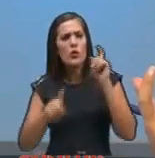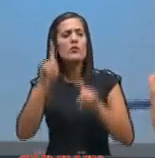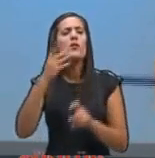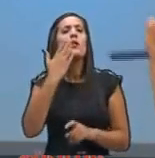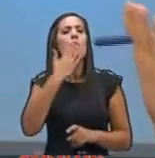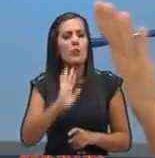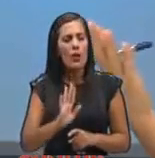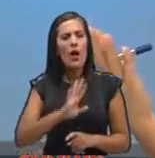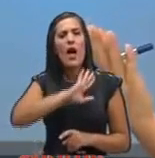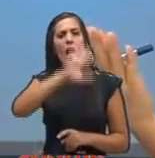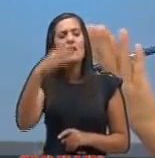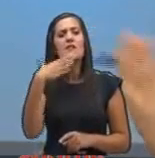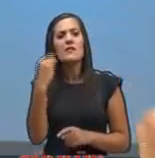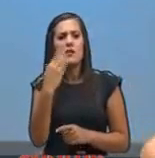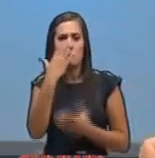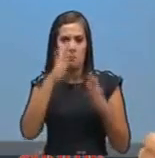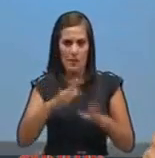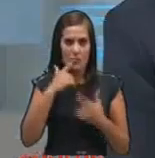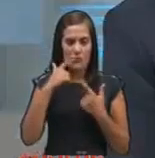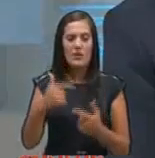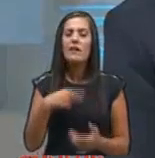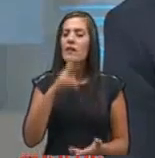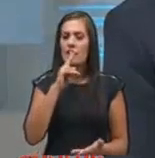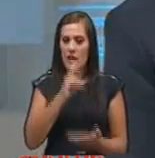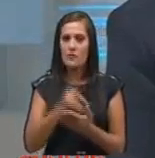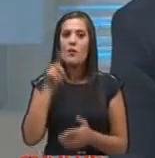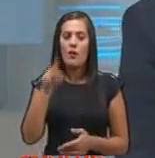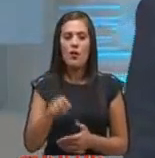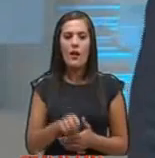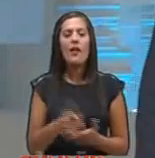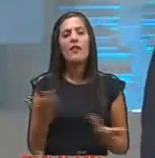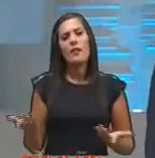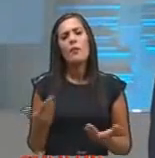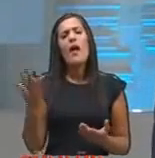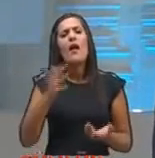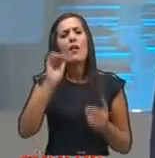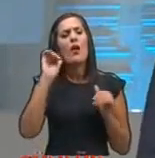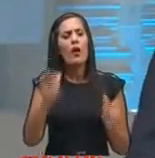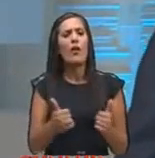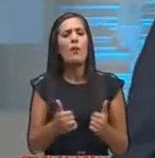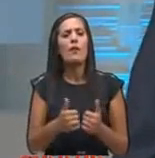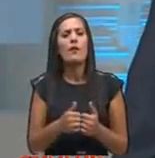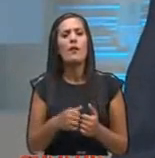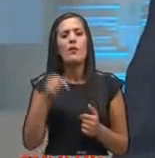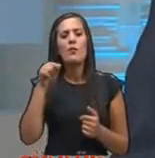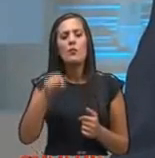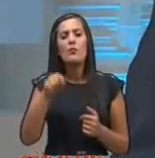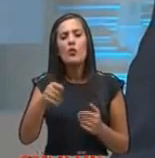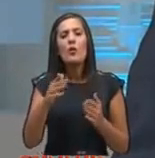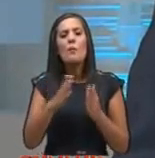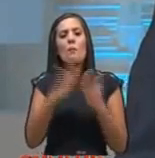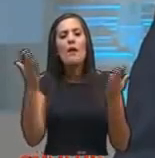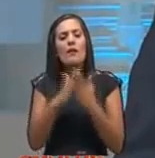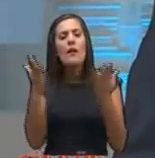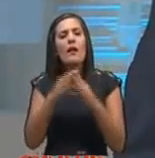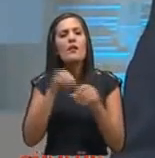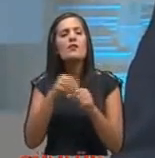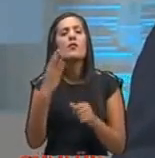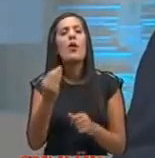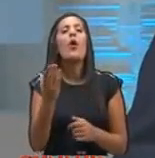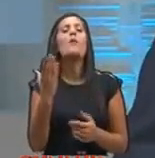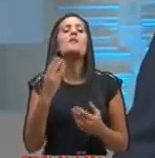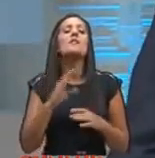yok. Herkesi, gençleri bekliyoruz diyorsunuz. Kesinlikle öyle. Tabii ki en önemlisi bu materyallerin olması yetmez.